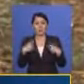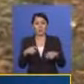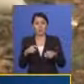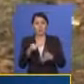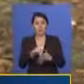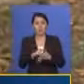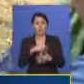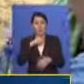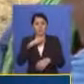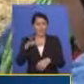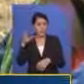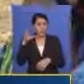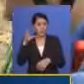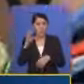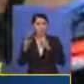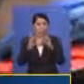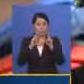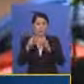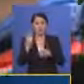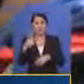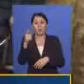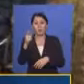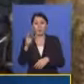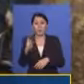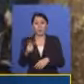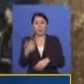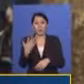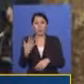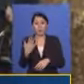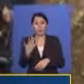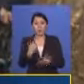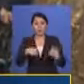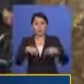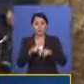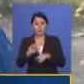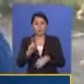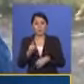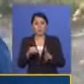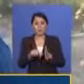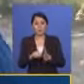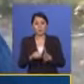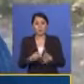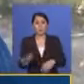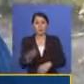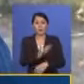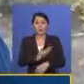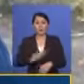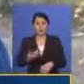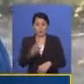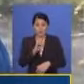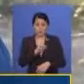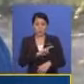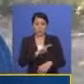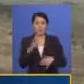нұсқаулықты мұқият тыңдайды. Жаттығу жиынына барлығы 20 адам қатысып, соның 5-еуі мұнда алғаш рет келді. Біздің жұмыста осындай